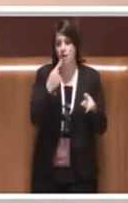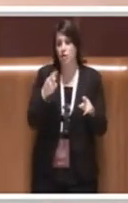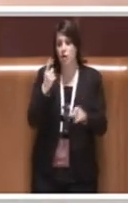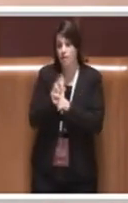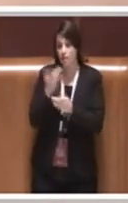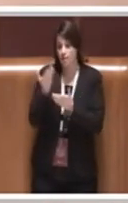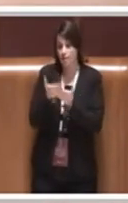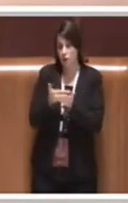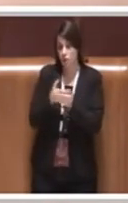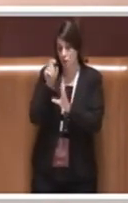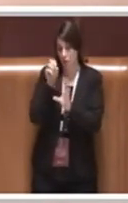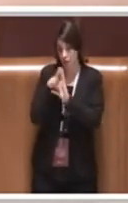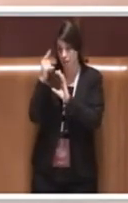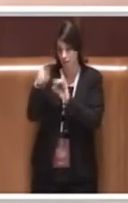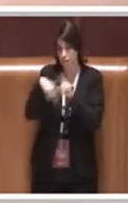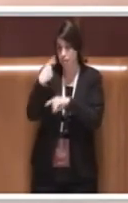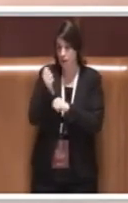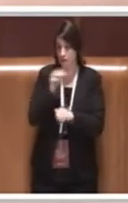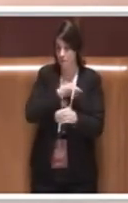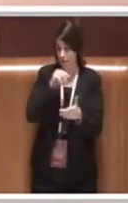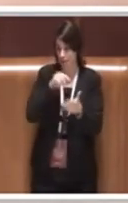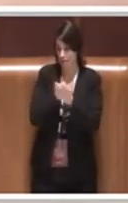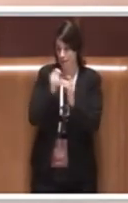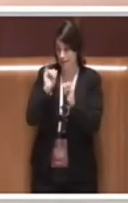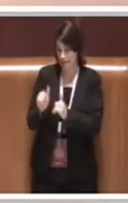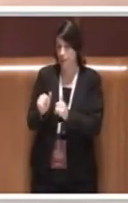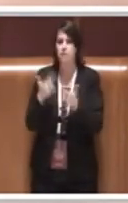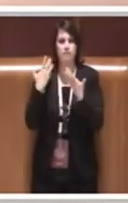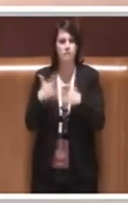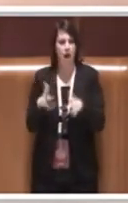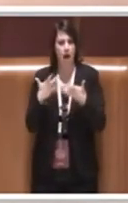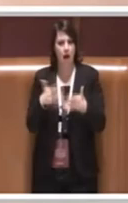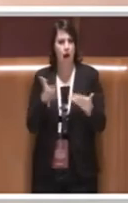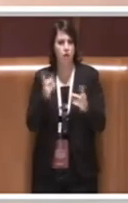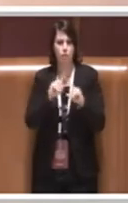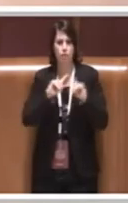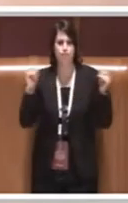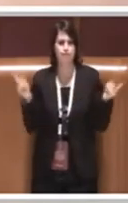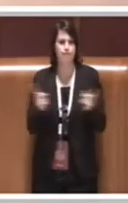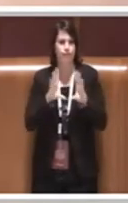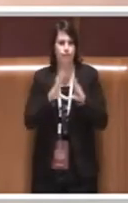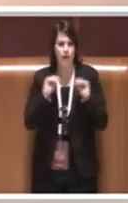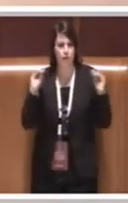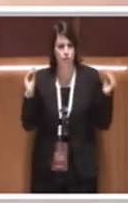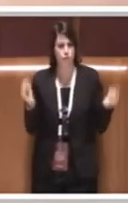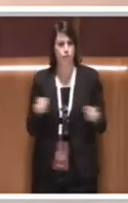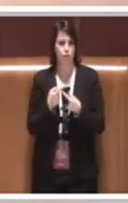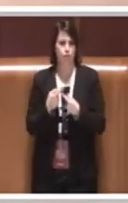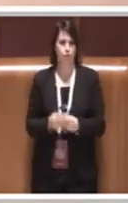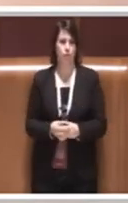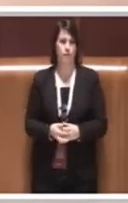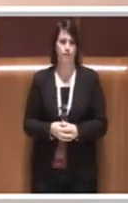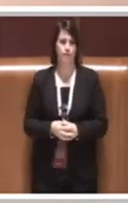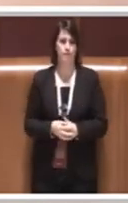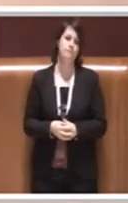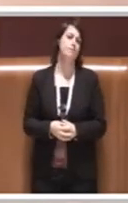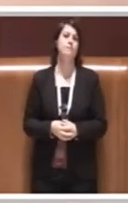Per cui noi abbiamo fatto tutto il possibile per risolvere il problema appena abbiamo saputo.